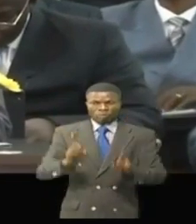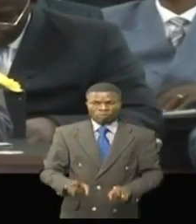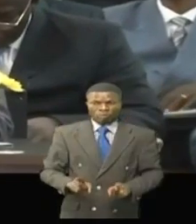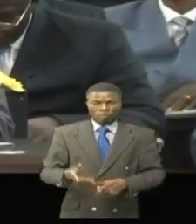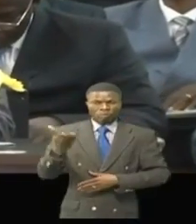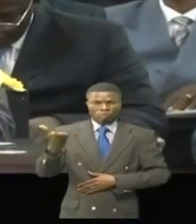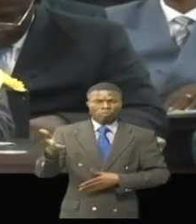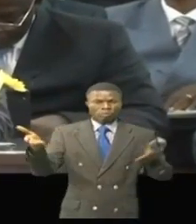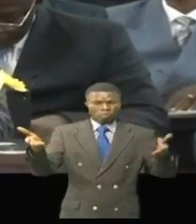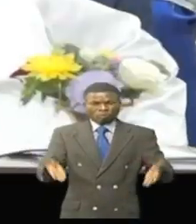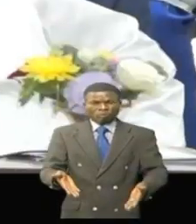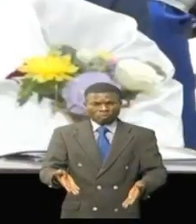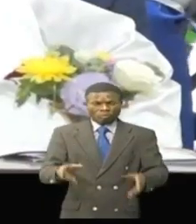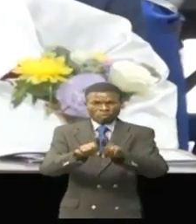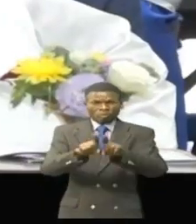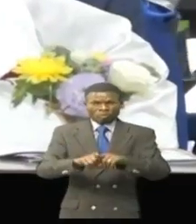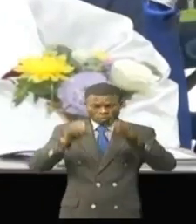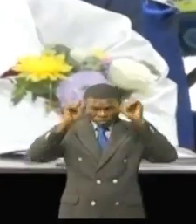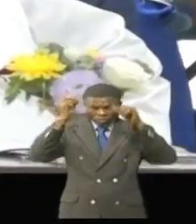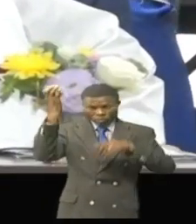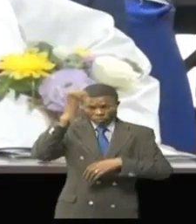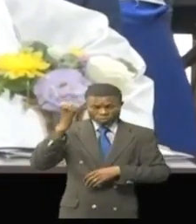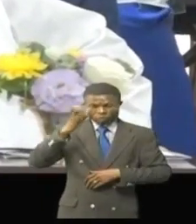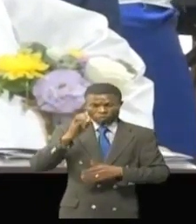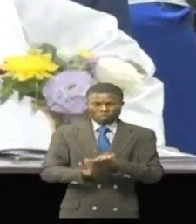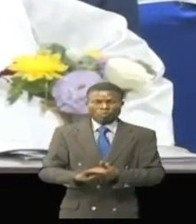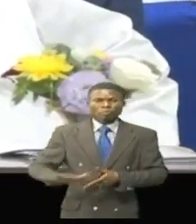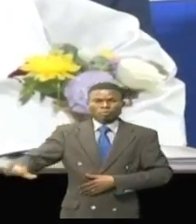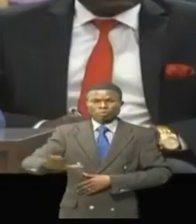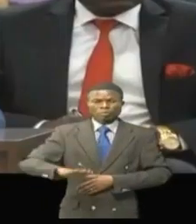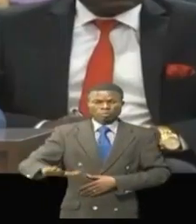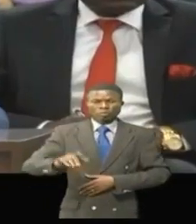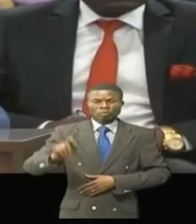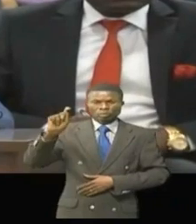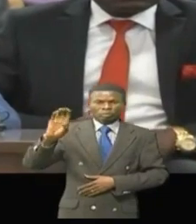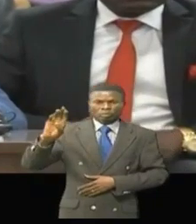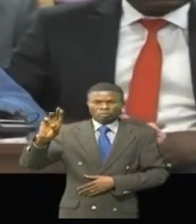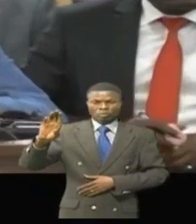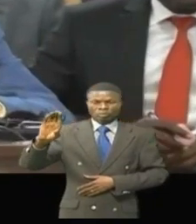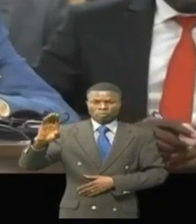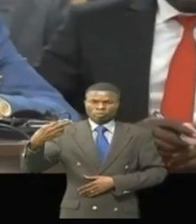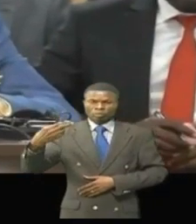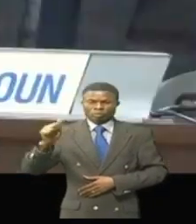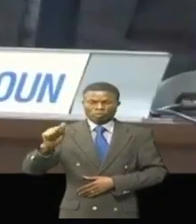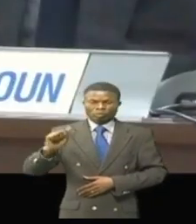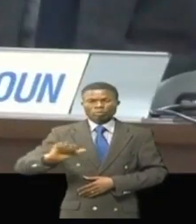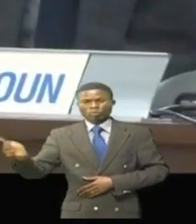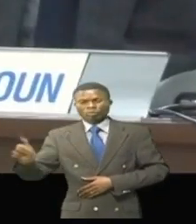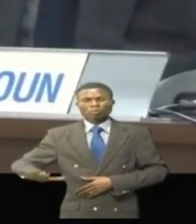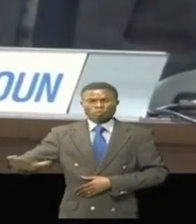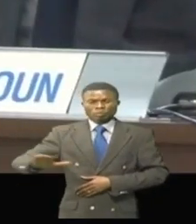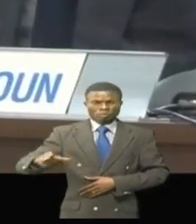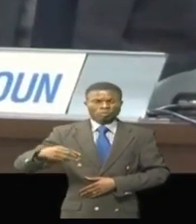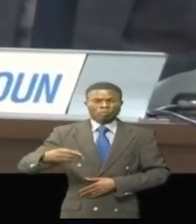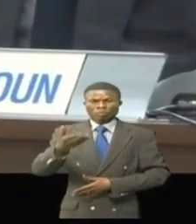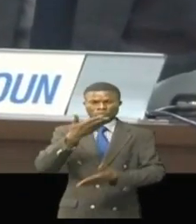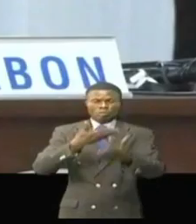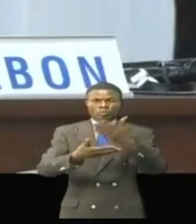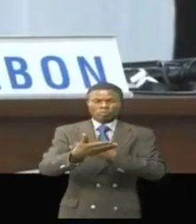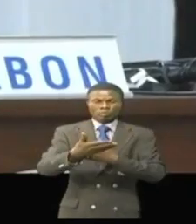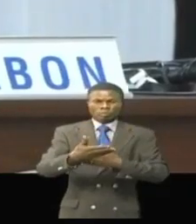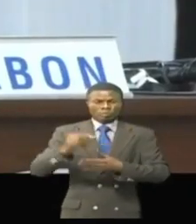Archange Touadéra et le général Mahamat Idriss Déby. Les autres pays membres étaient représentés par